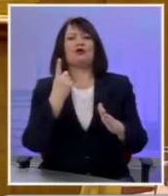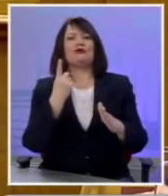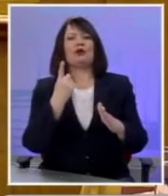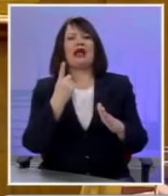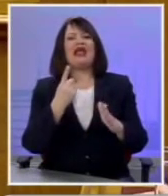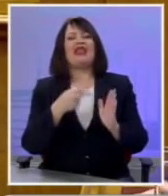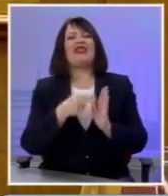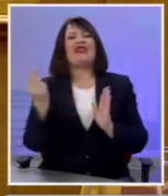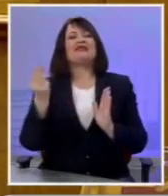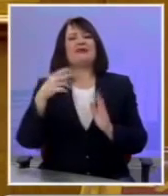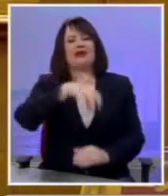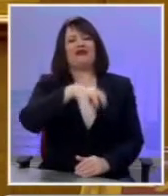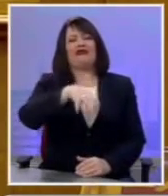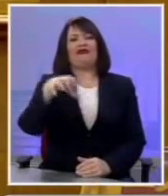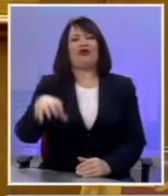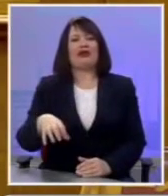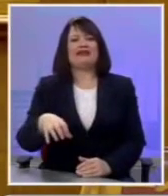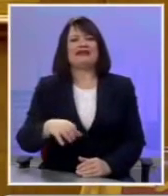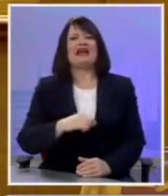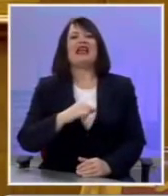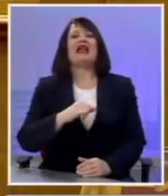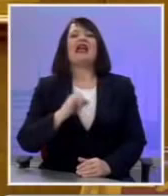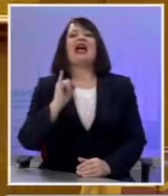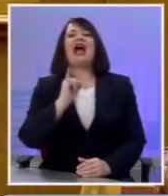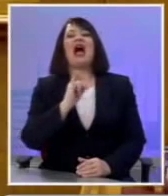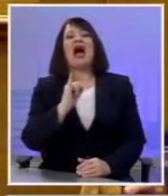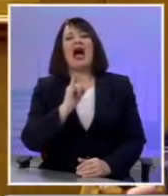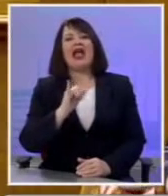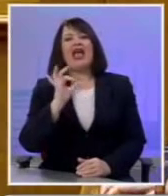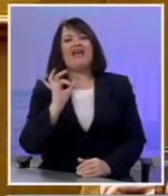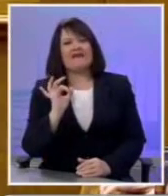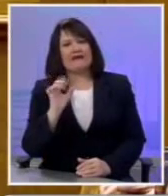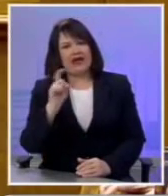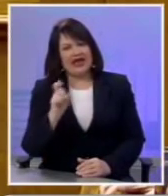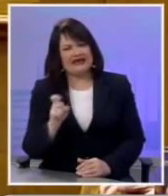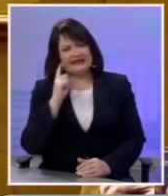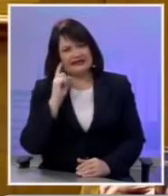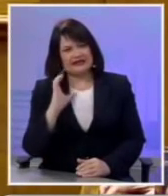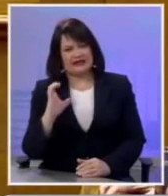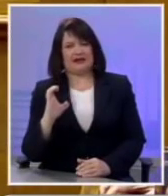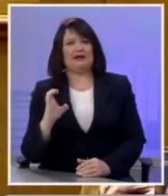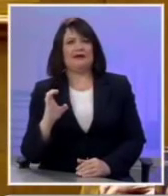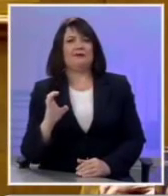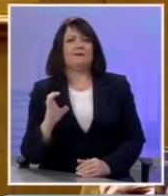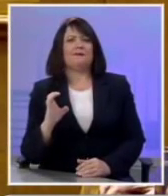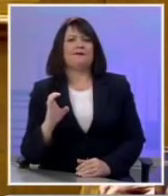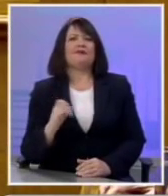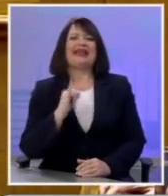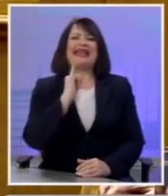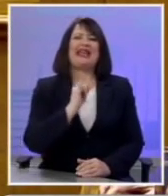φορείς τύπου IFC, International Fund Corporation, όπως επίσης και η EBRD.